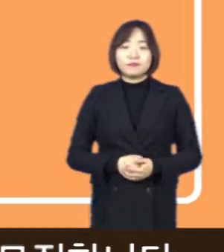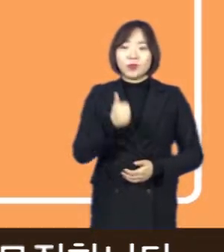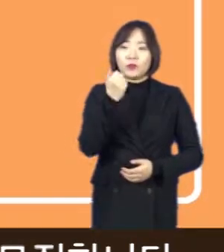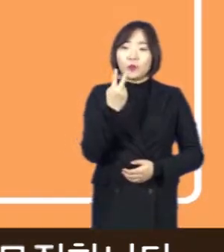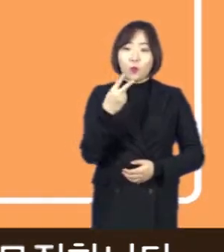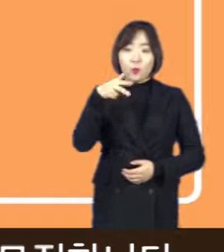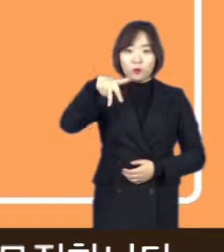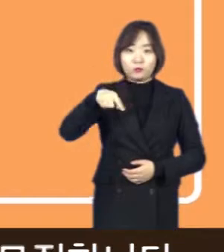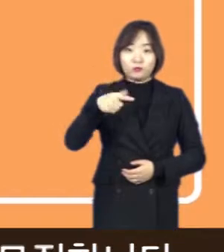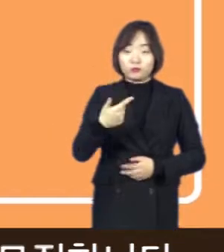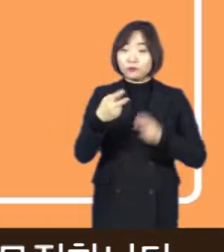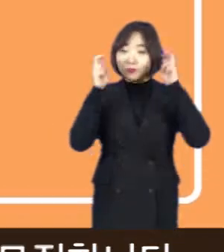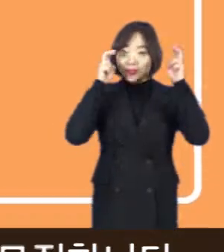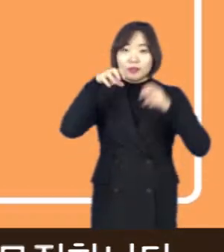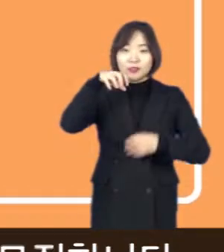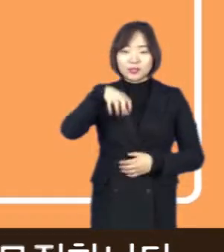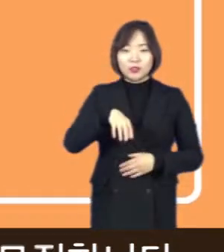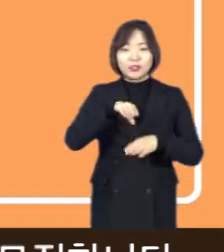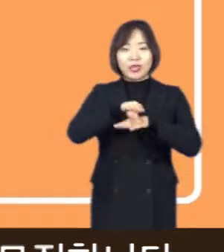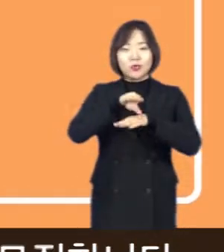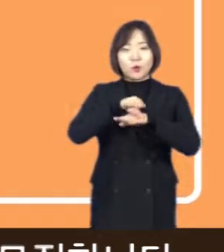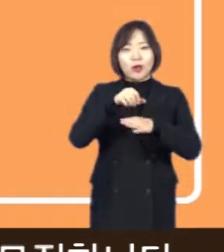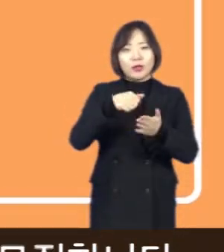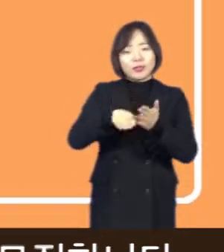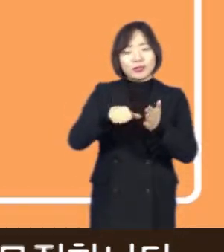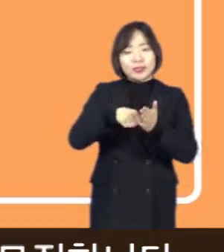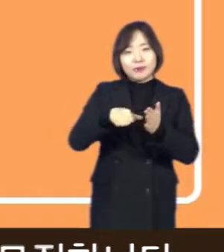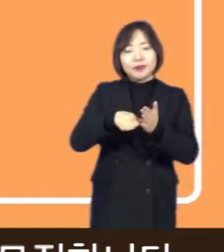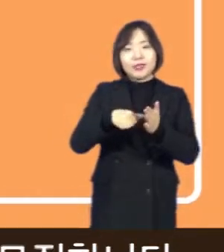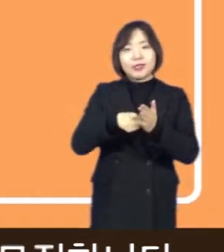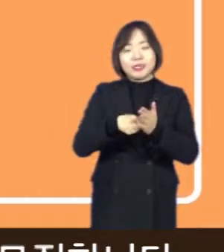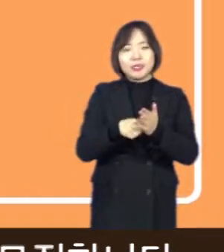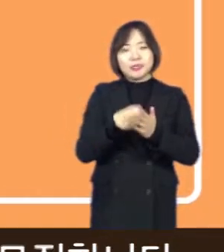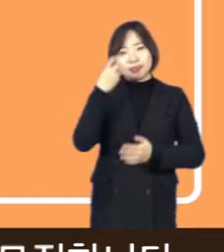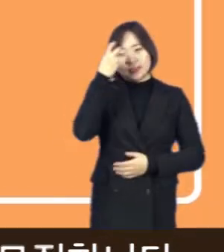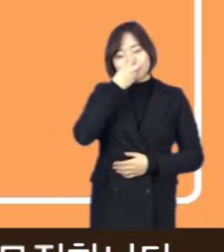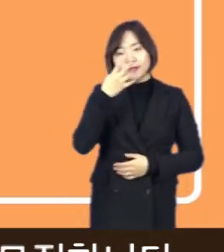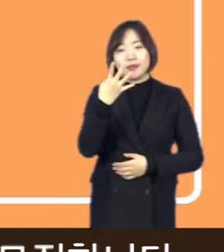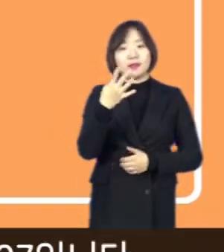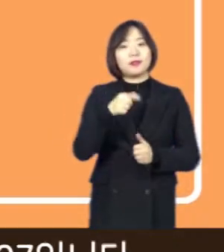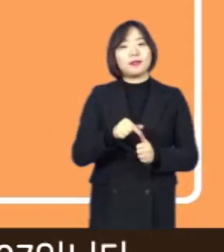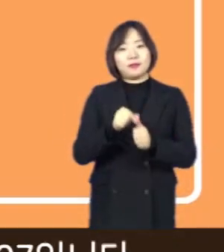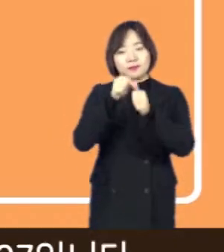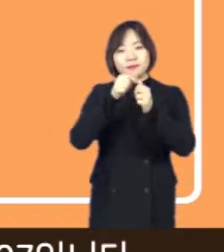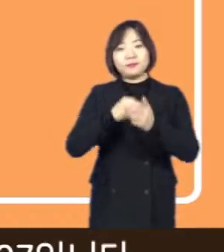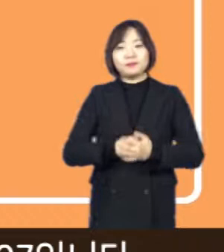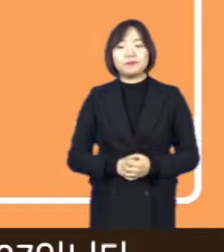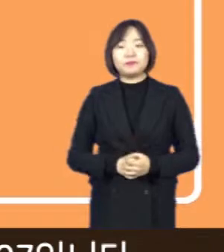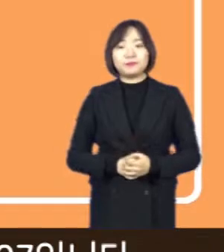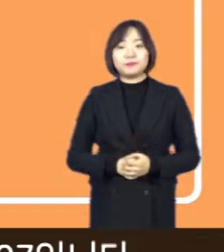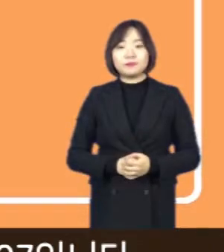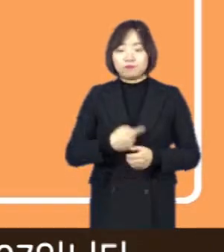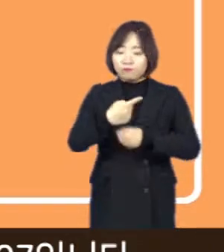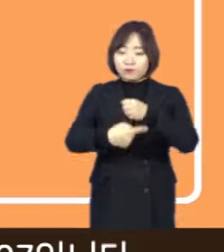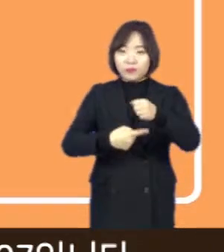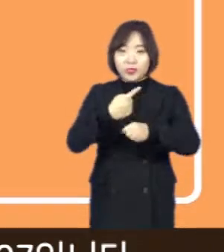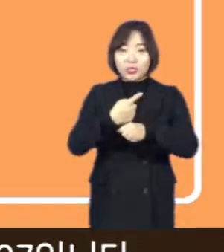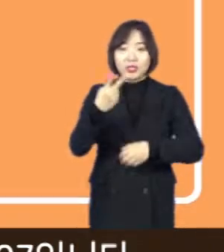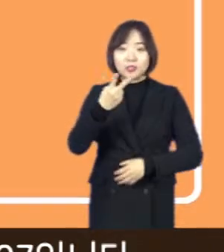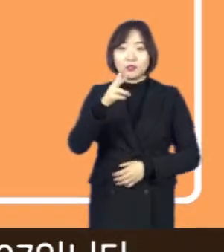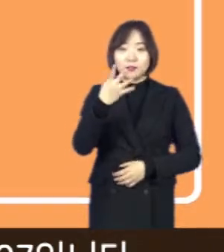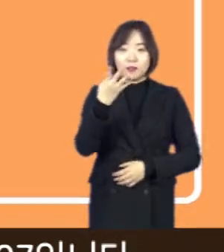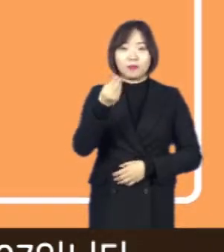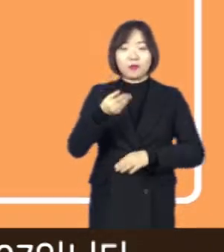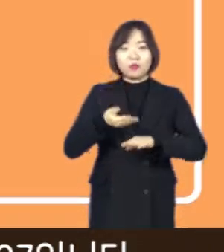효준 베스트진테크에서 자동화 장비 PLC 프로그램 제어 4명을 모집합니다. 임금은 연봉